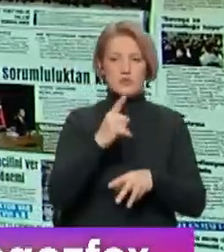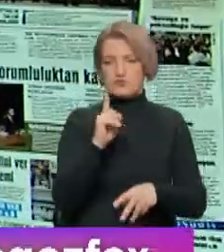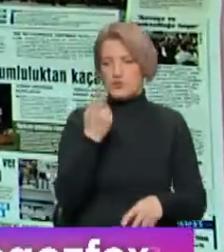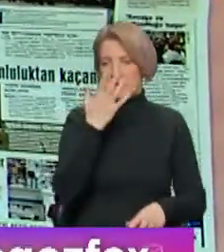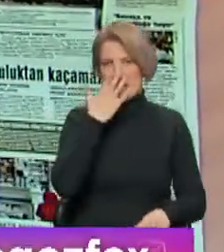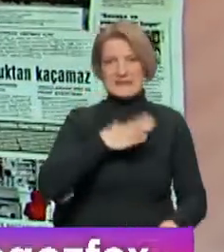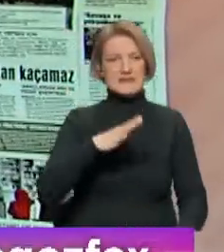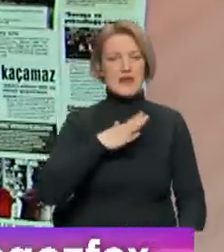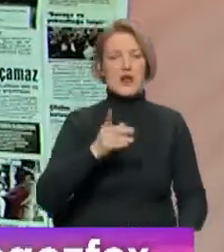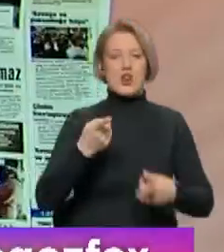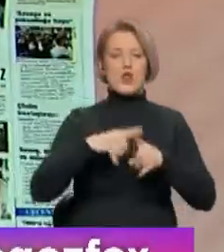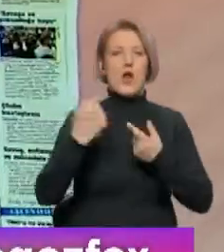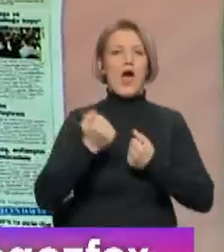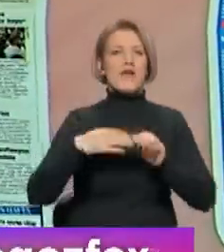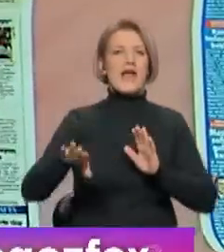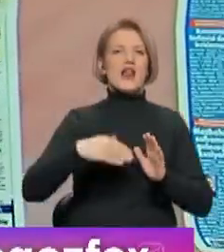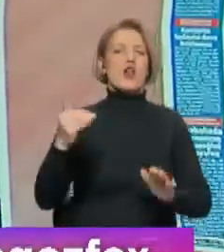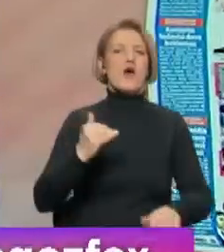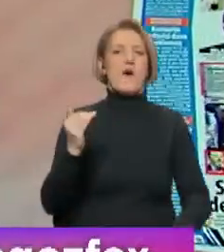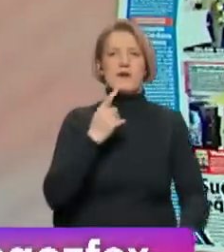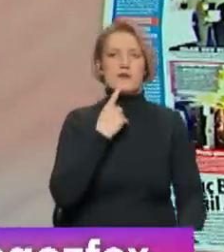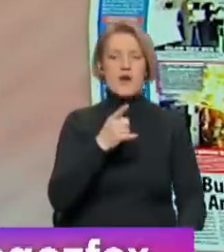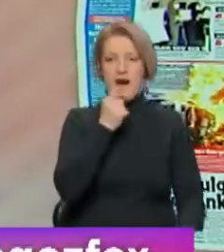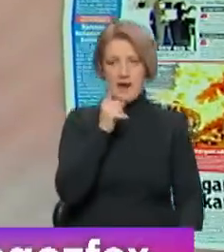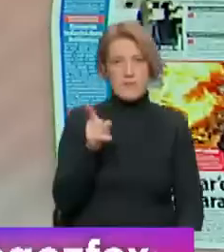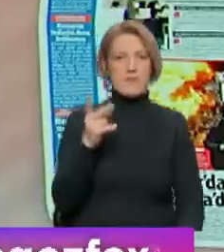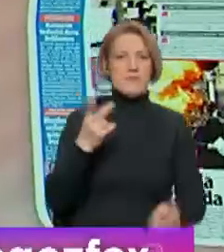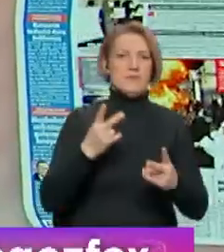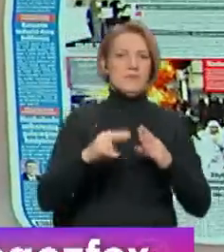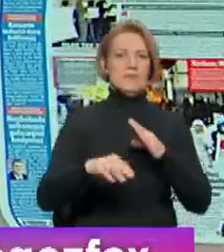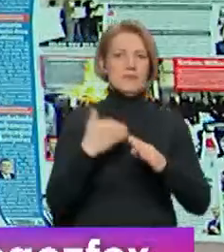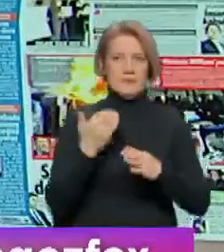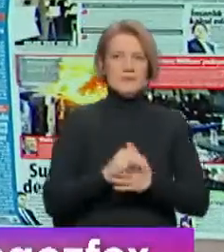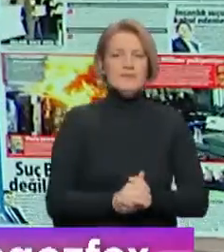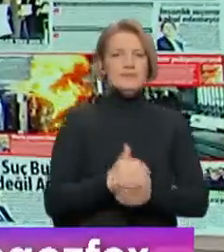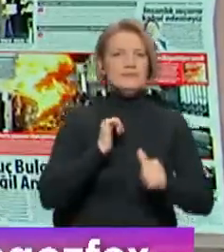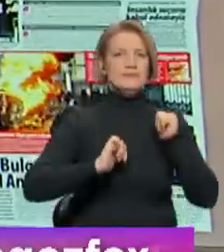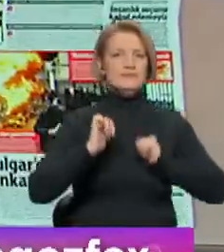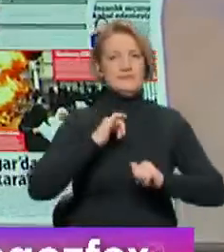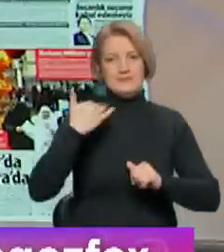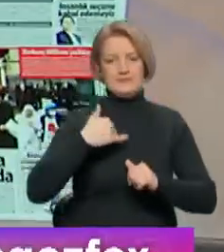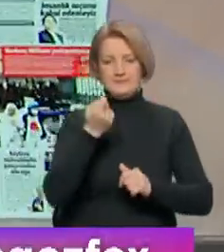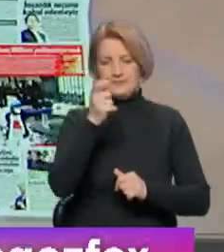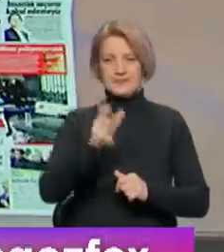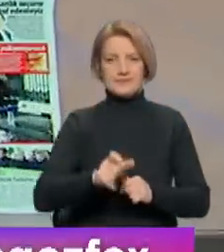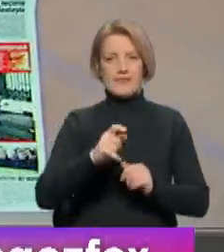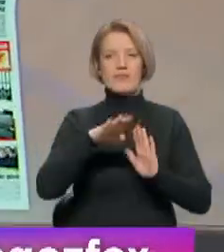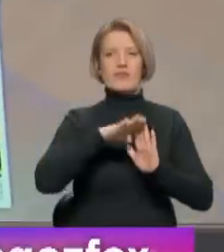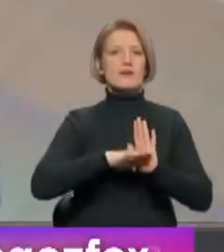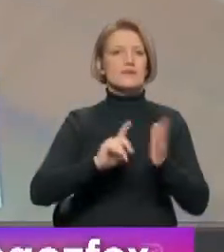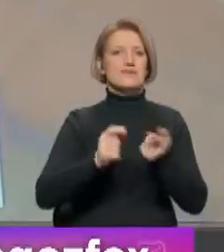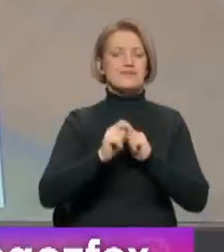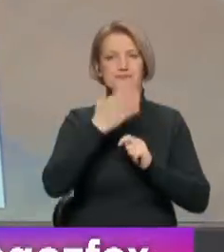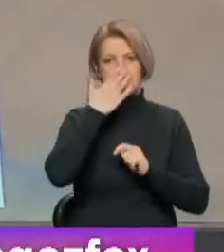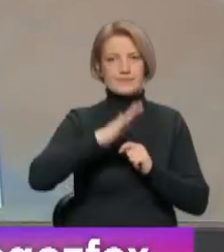beklenen lüks otomobiller geliyor diyor Ankara'dan bu mesajı paylaşmış bizimle üniversiteli kamu işçileri statü değişikliği bekliyor